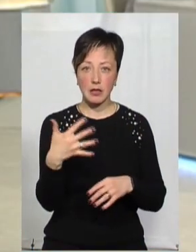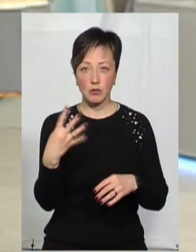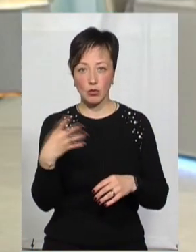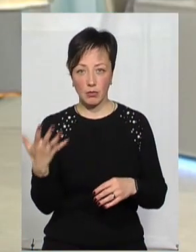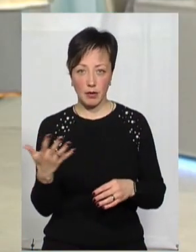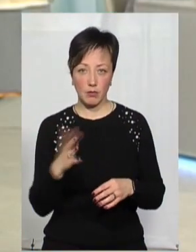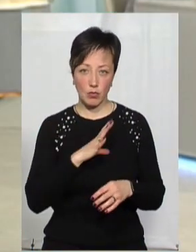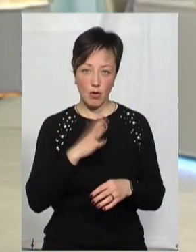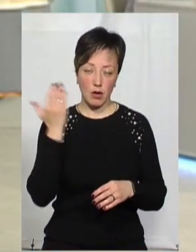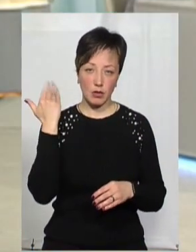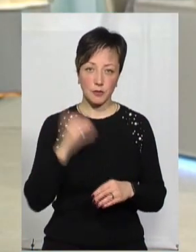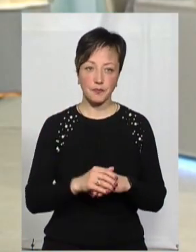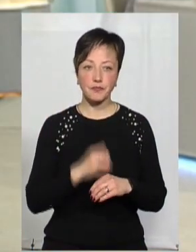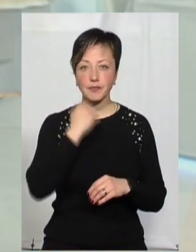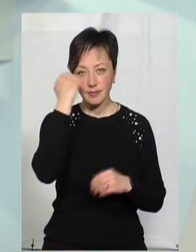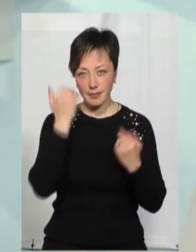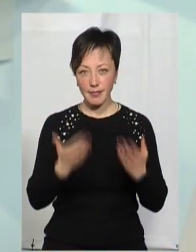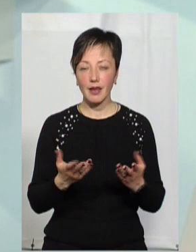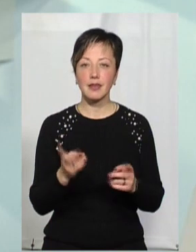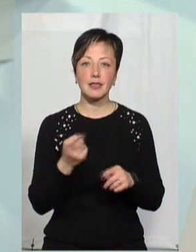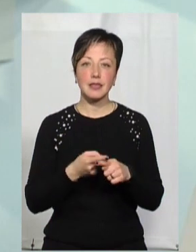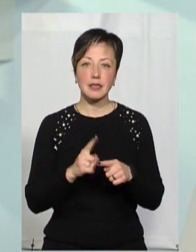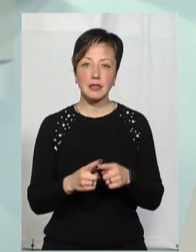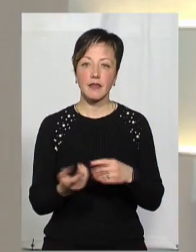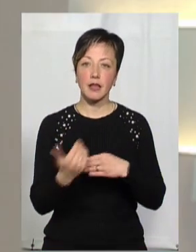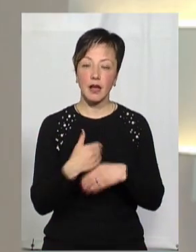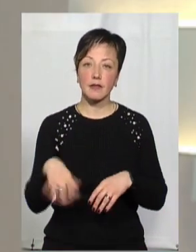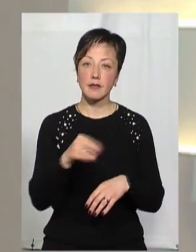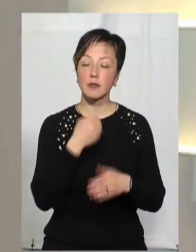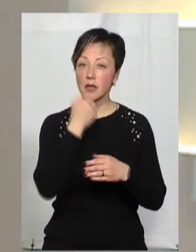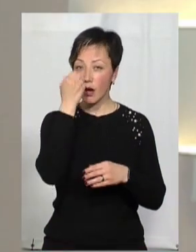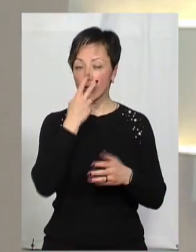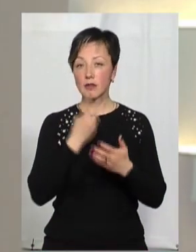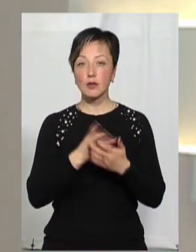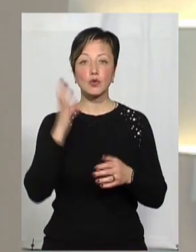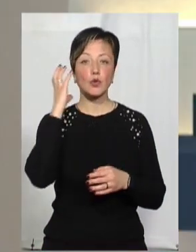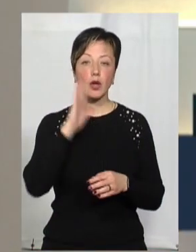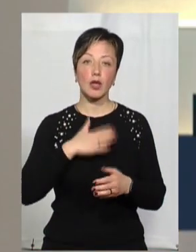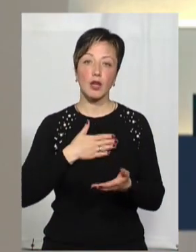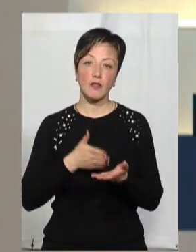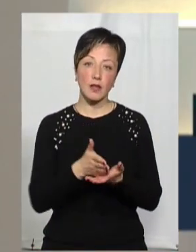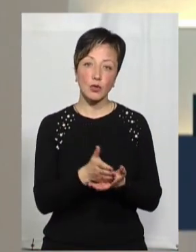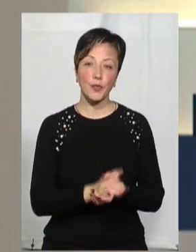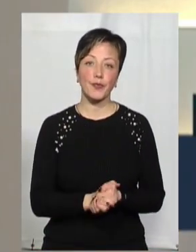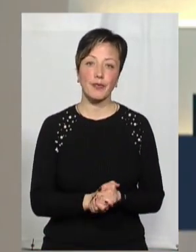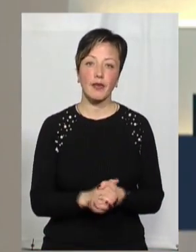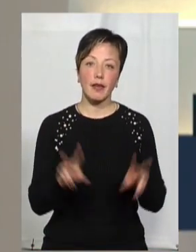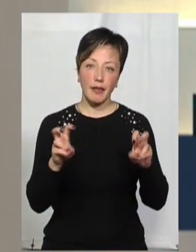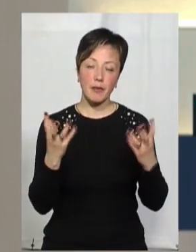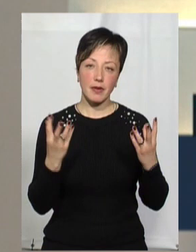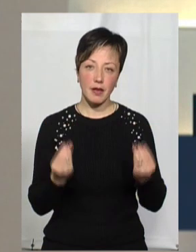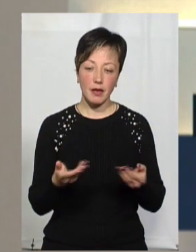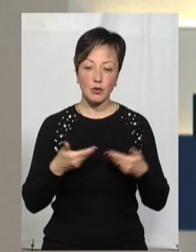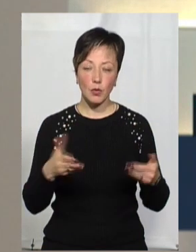по 45. Я вам дякую, пані Ніна, я вам дякую завітали. За запрошення. Всім дякую, хто дивився і буде слухати нашу радіоверсію «Теми дня».